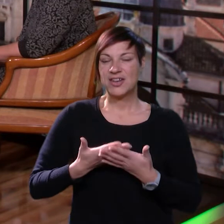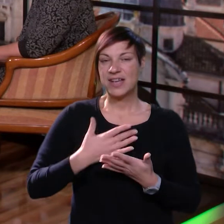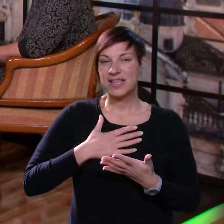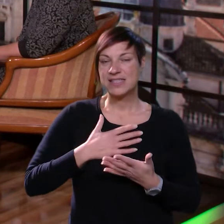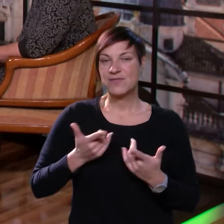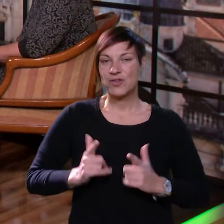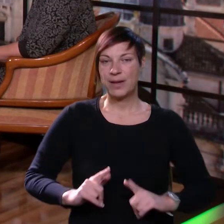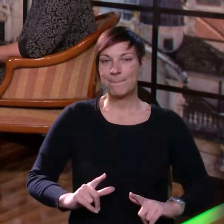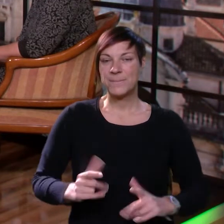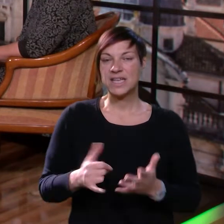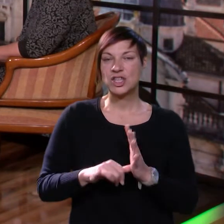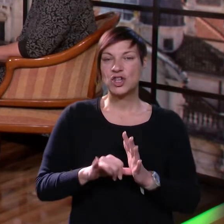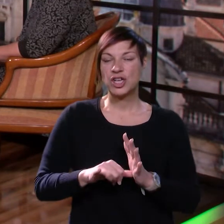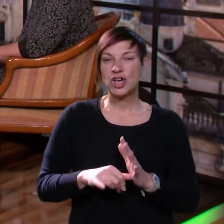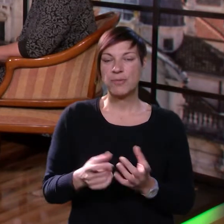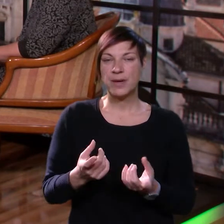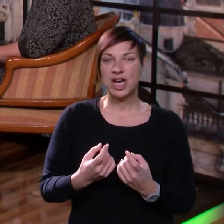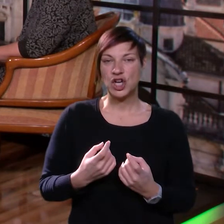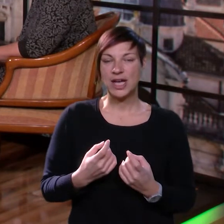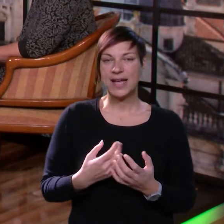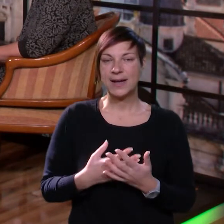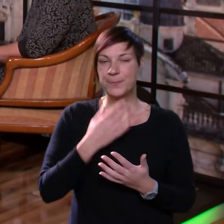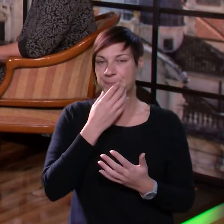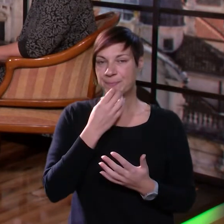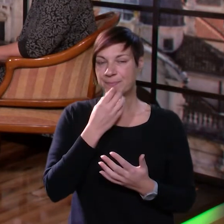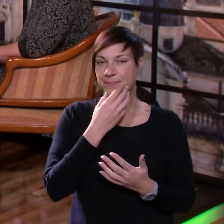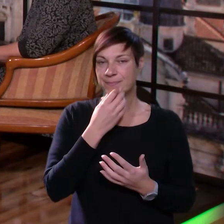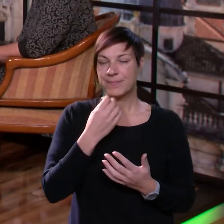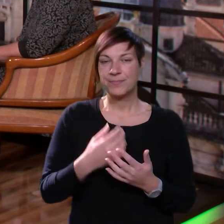želi on nekad svoj mir, i to je normalno, ali